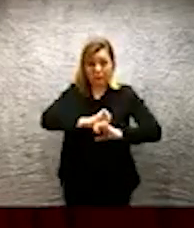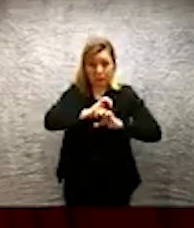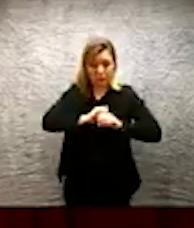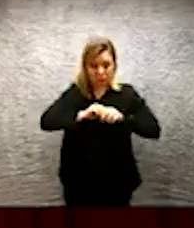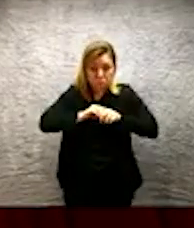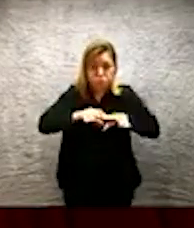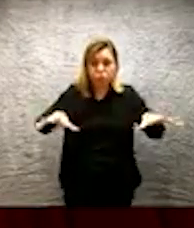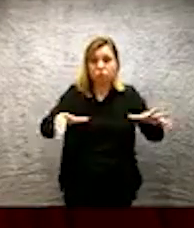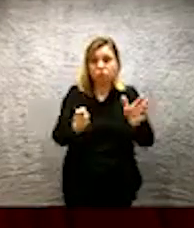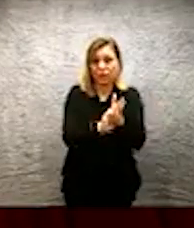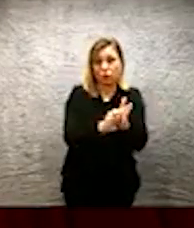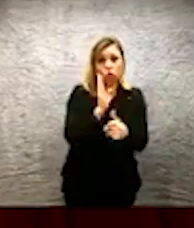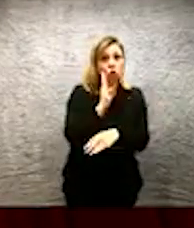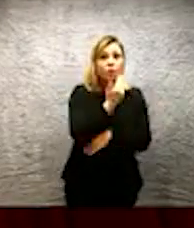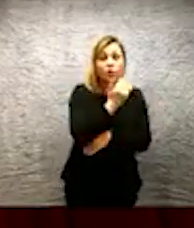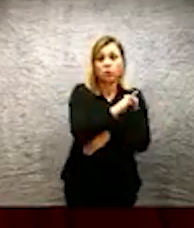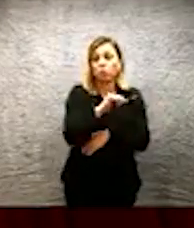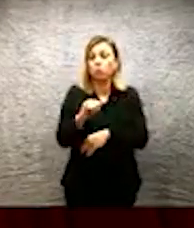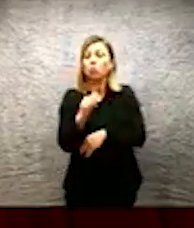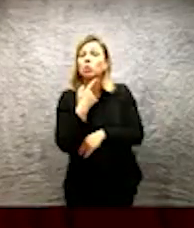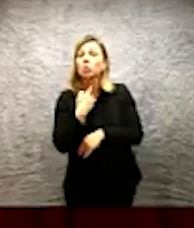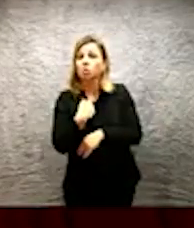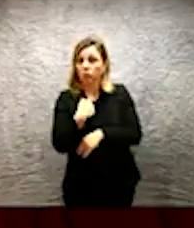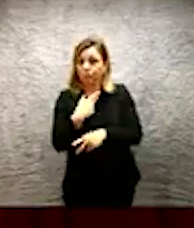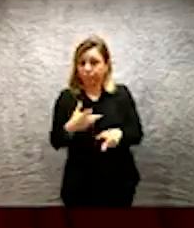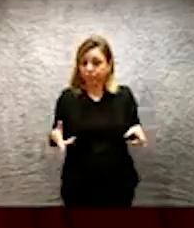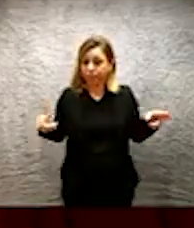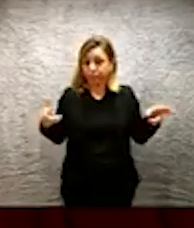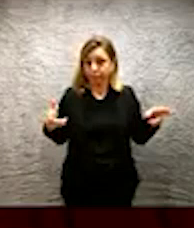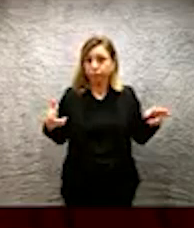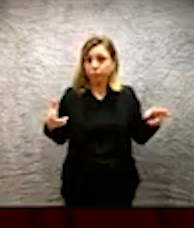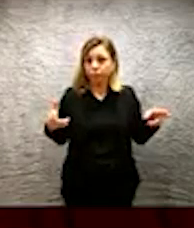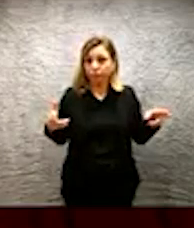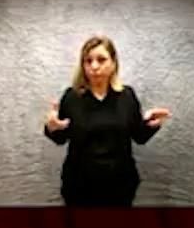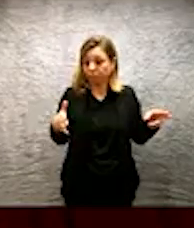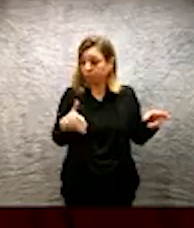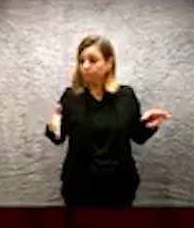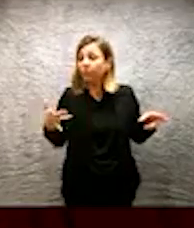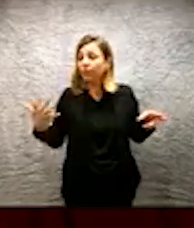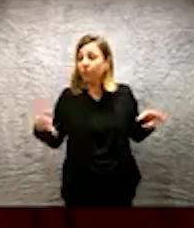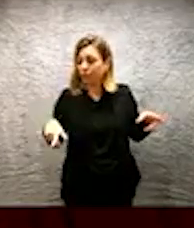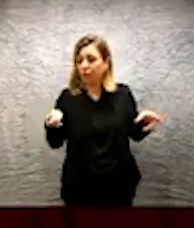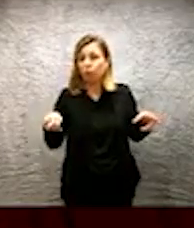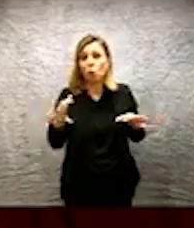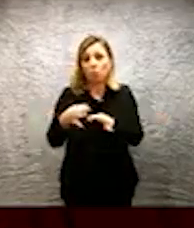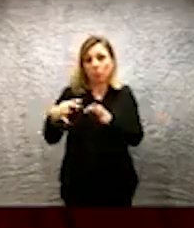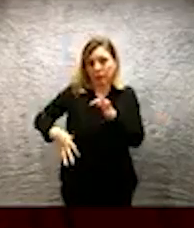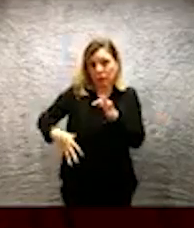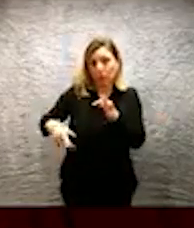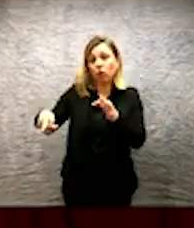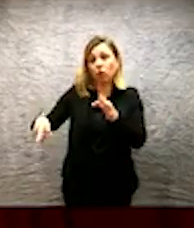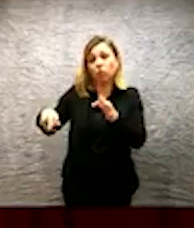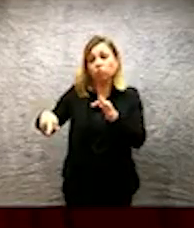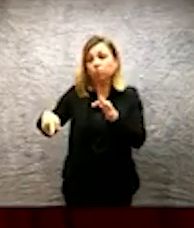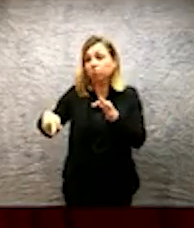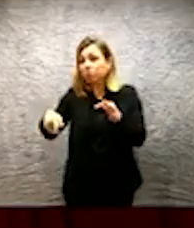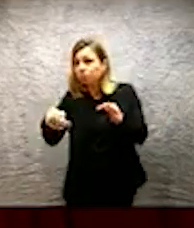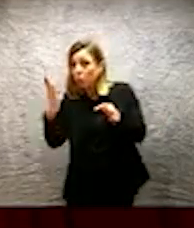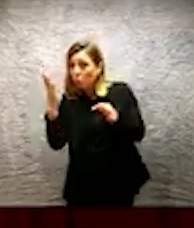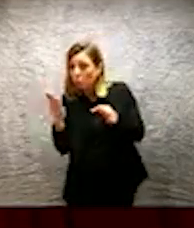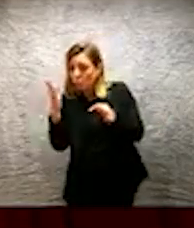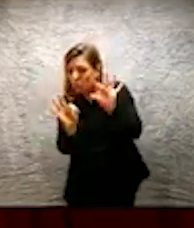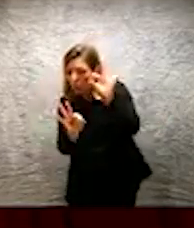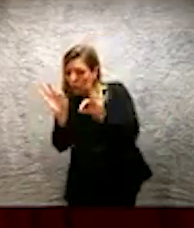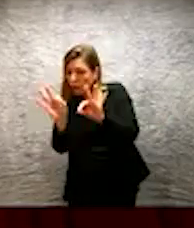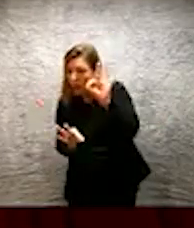d'expérimentation de janvier à juin pour effectuer un bilan à la fin de cette première période et ensuite ajuster si besoin pour une